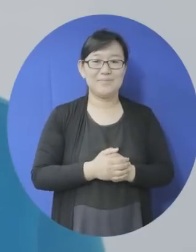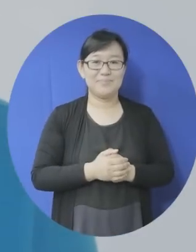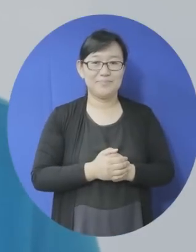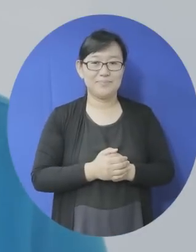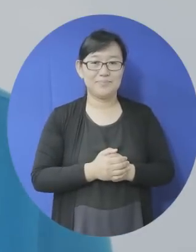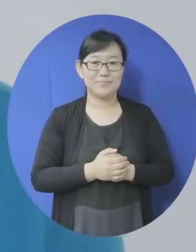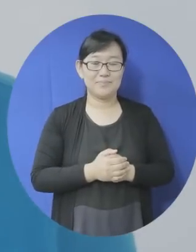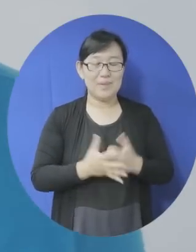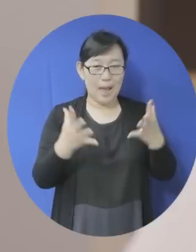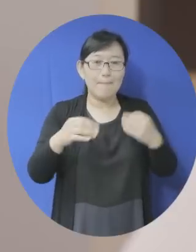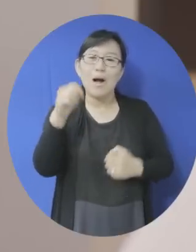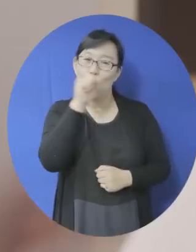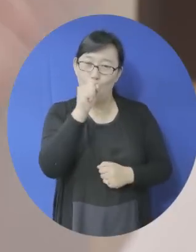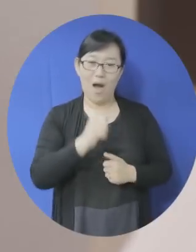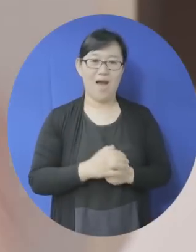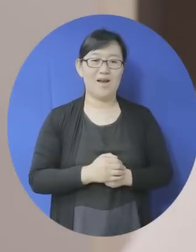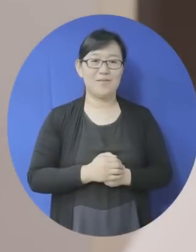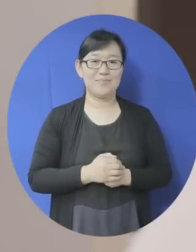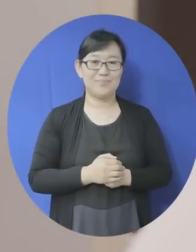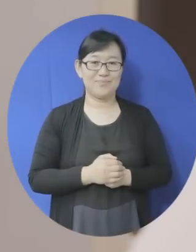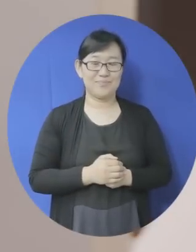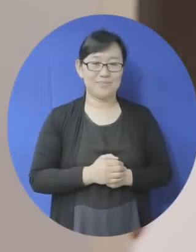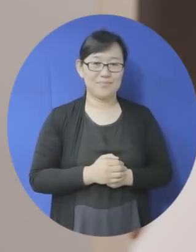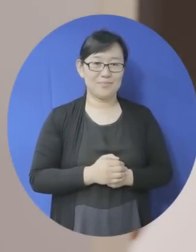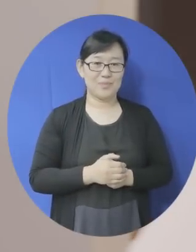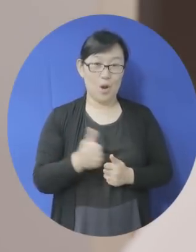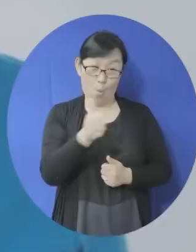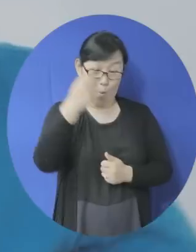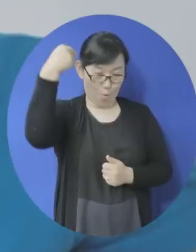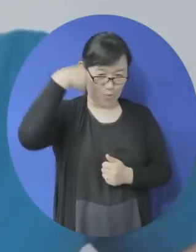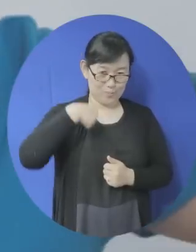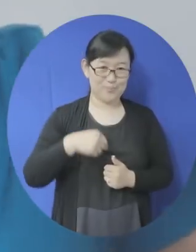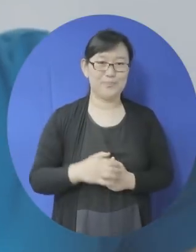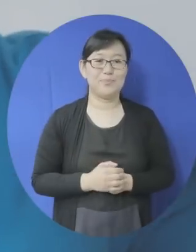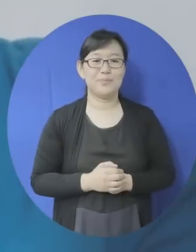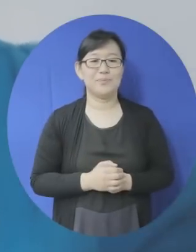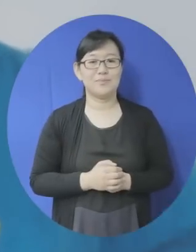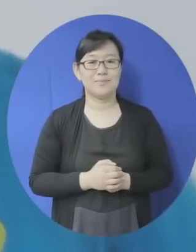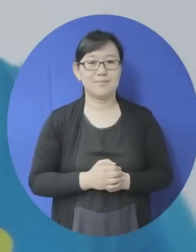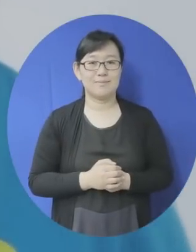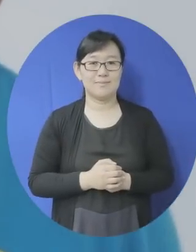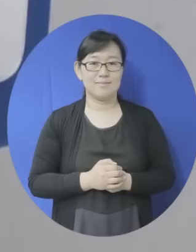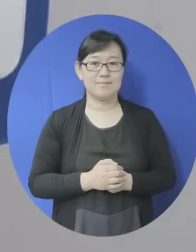사물하니까 많이 좋았을 것 같아요. 최고예요.